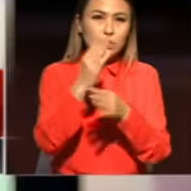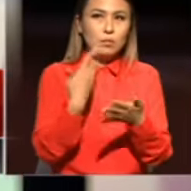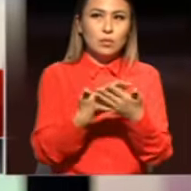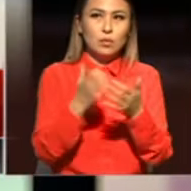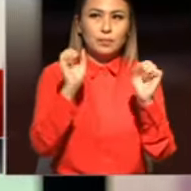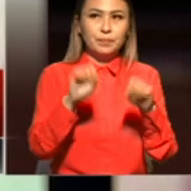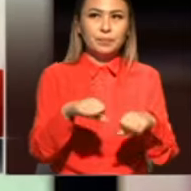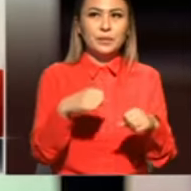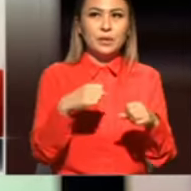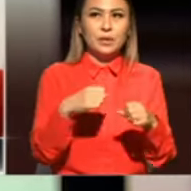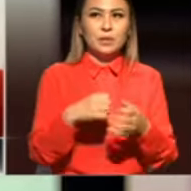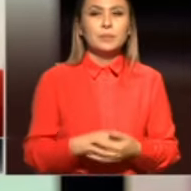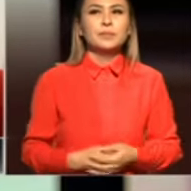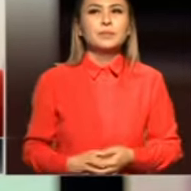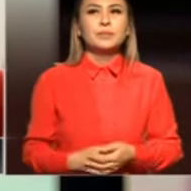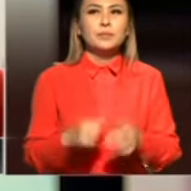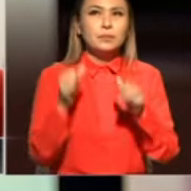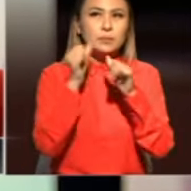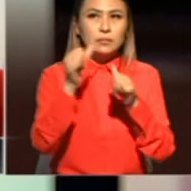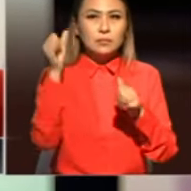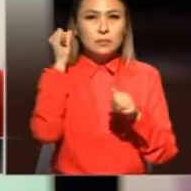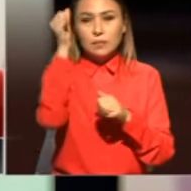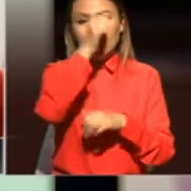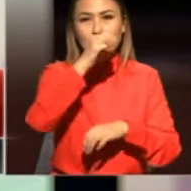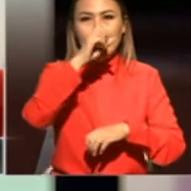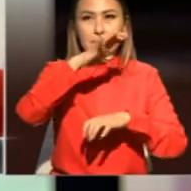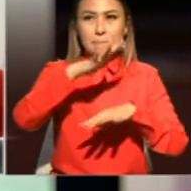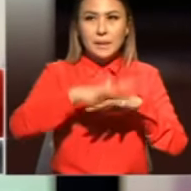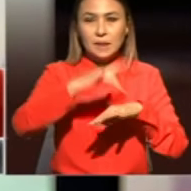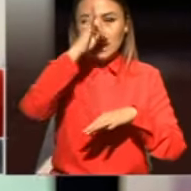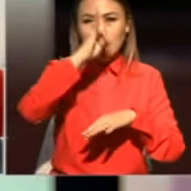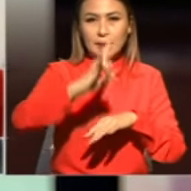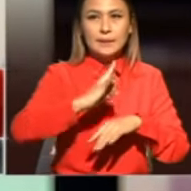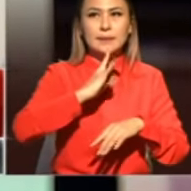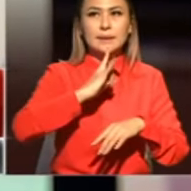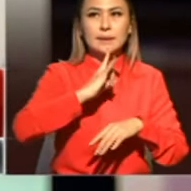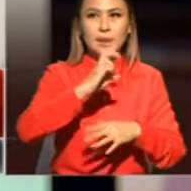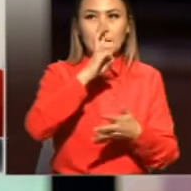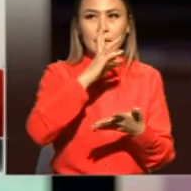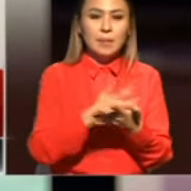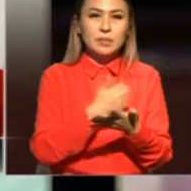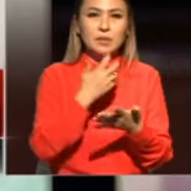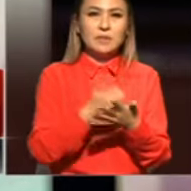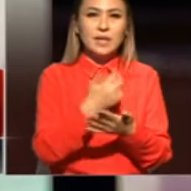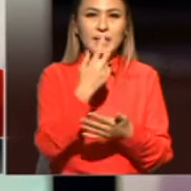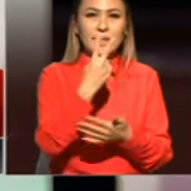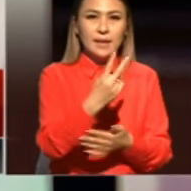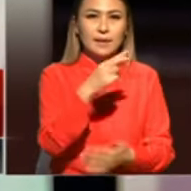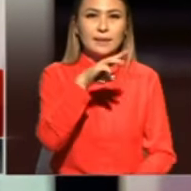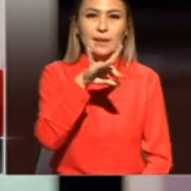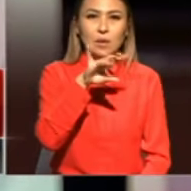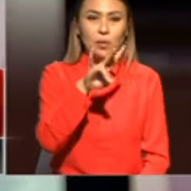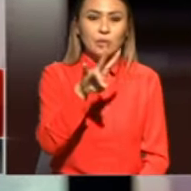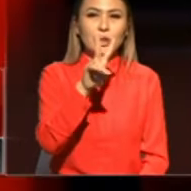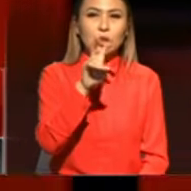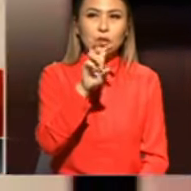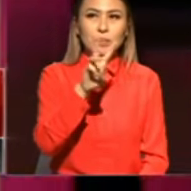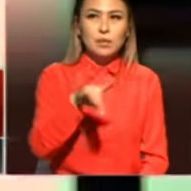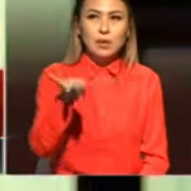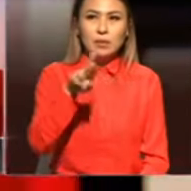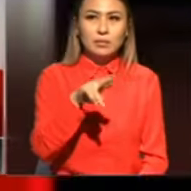жай қарайтын болсақ, былтырғы банктердің Қазақстандағы табыстары 2 триллион 200 миллиард теңге